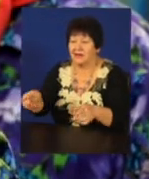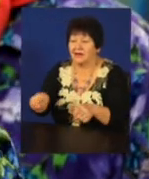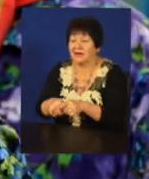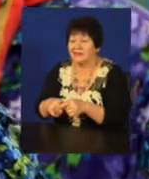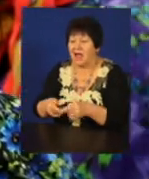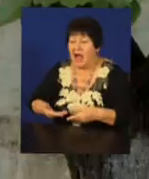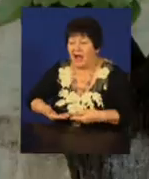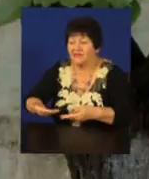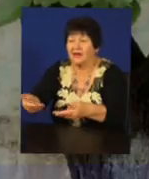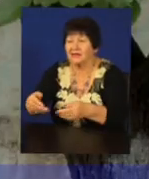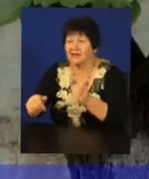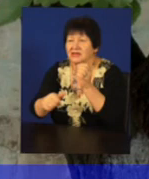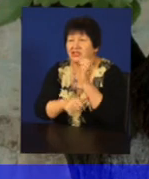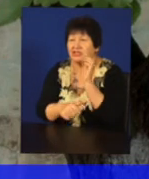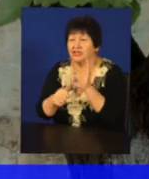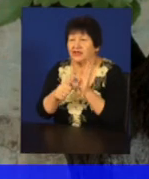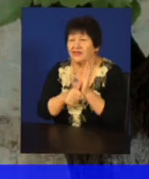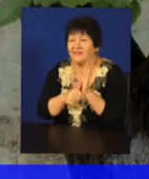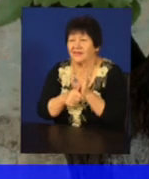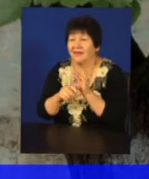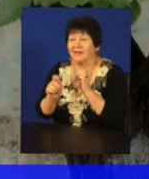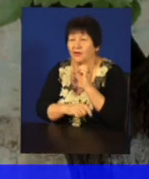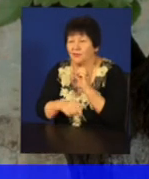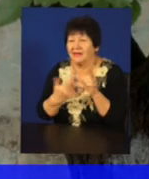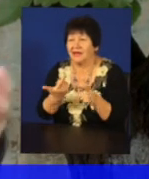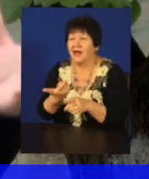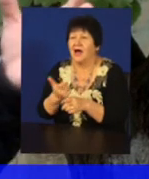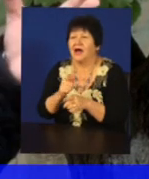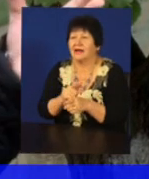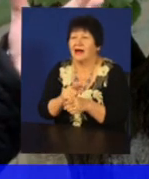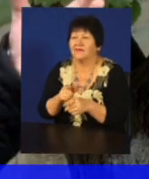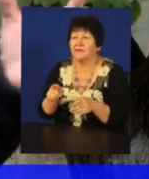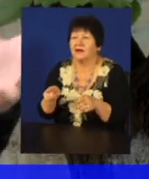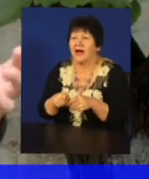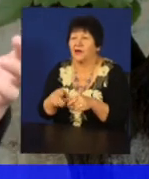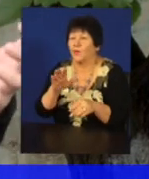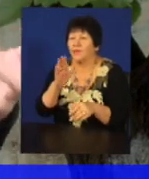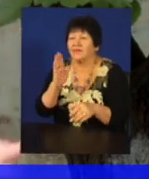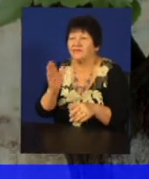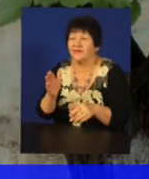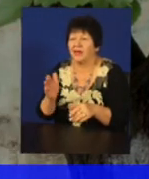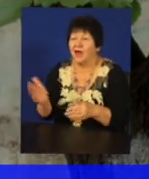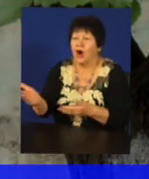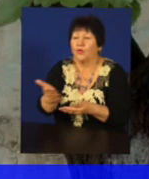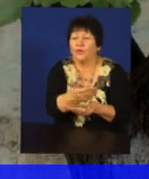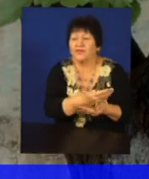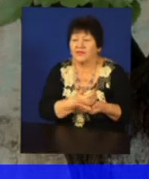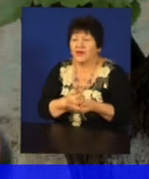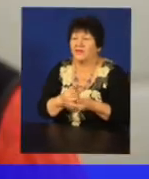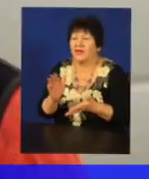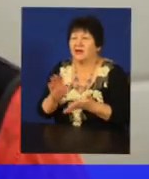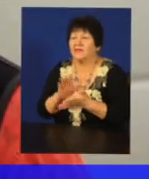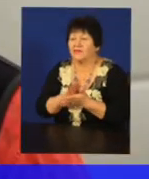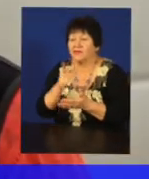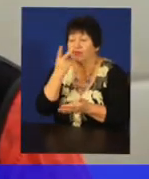asfaltată, la o distanță de 6 km, în cazul în care o să fie colectate deșeurile, să